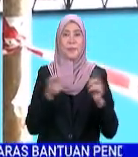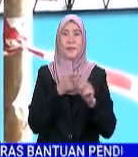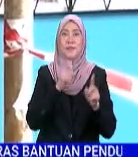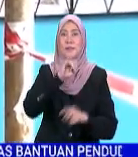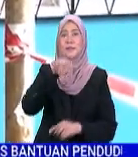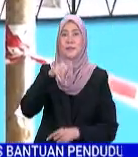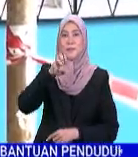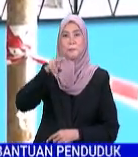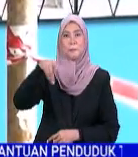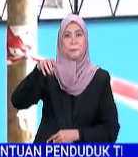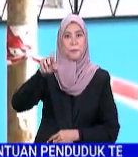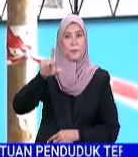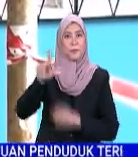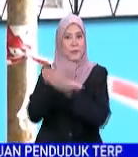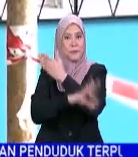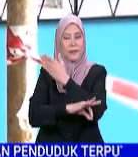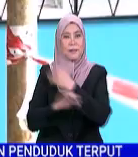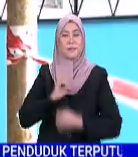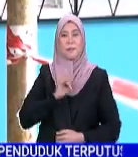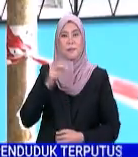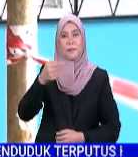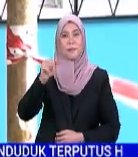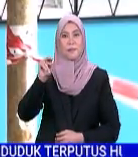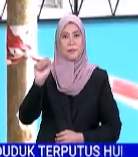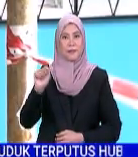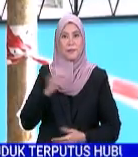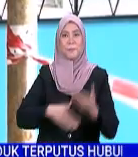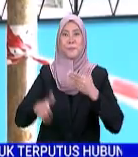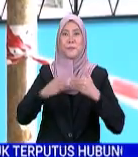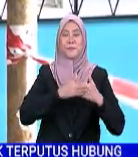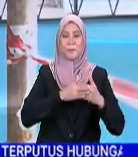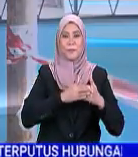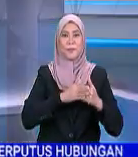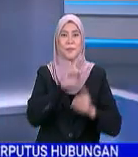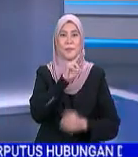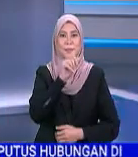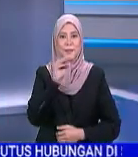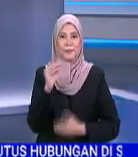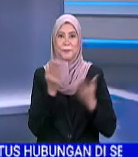Jempol Negeri Sembilan. Saya Hana Adli Nasution Ahmad, kembali ke Angkasa Puri. Silakan.